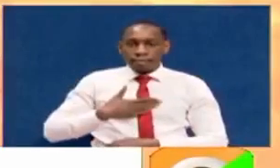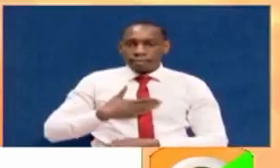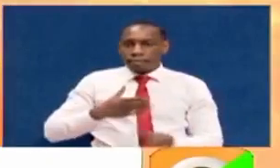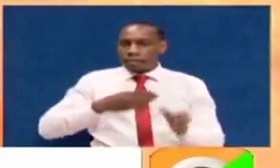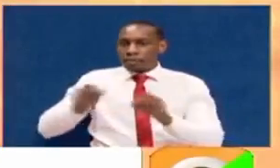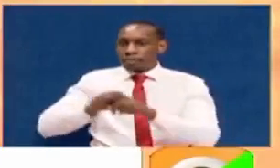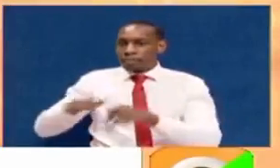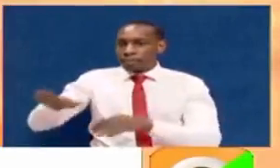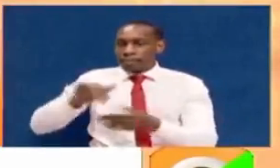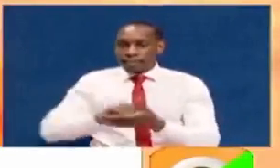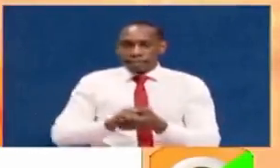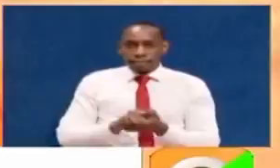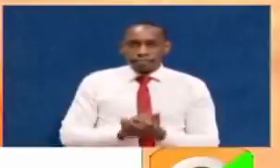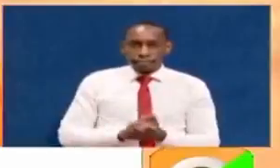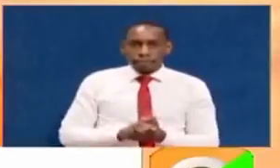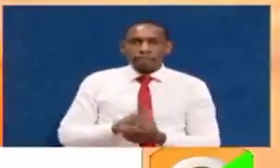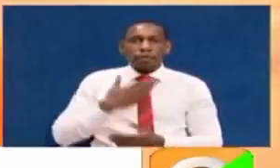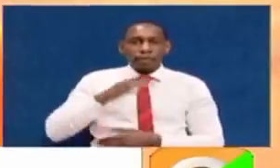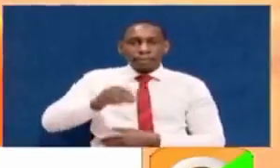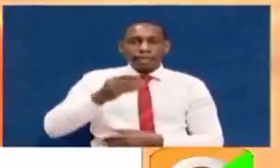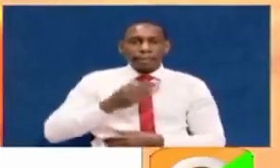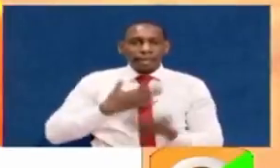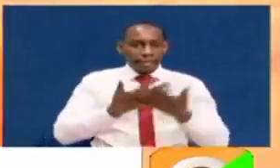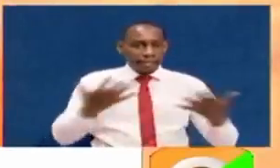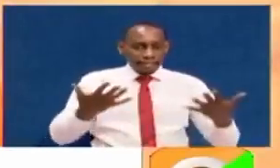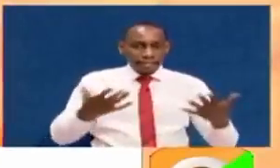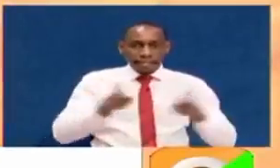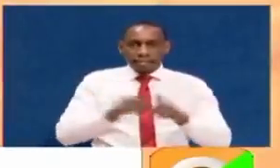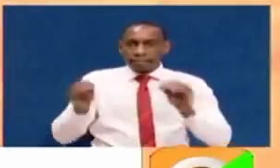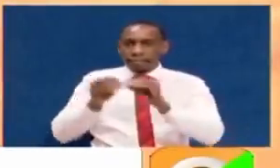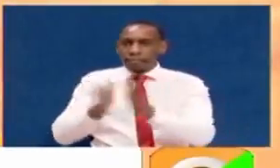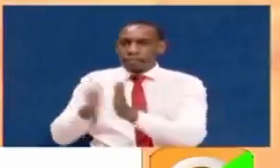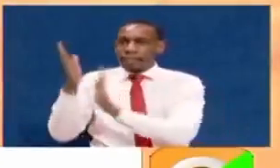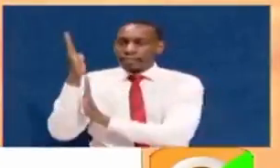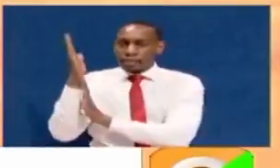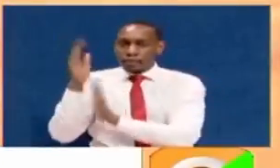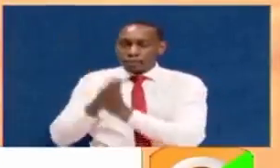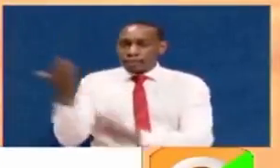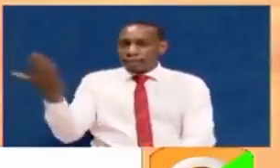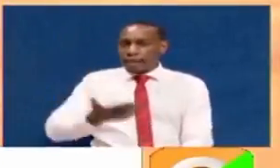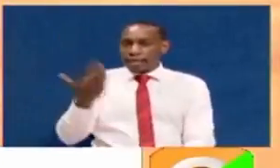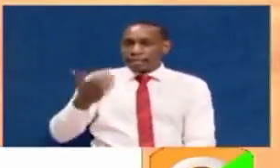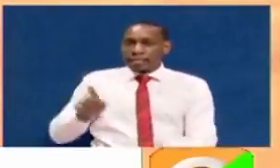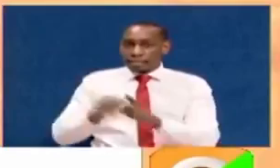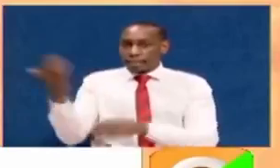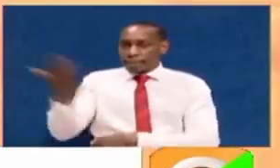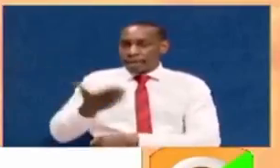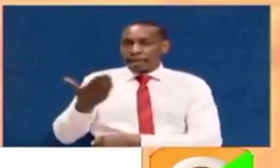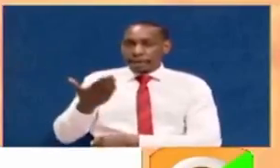kwenu. Tuangalia tu niende hivi nichukue vitu zangu. Na sasa nilipatana na security akiwa amenua panga. Sasa hiyo